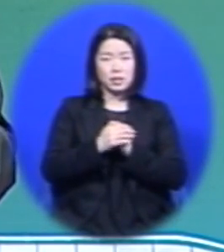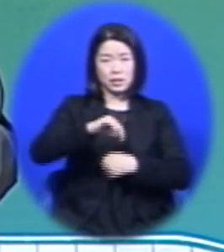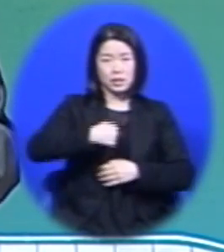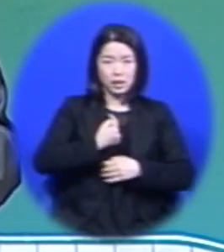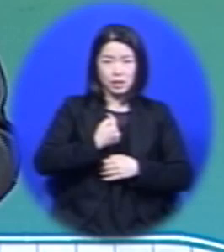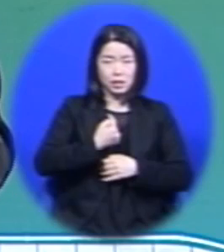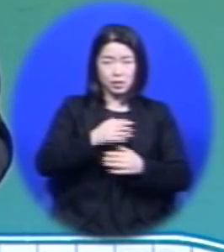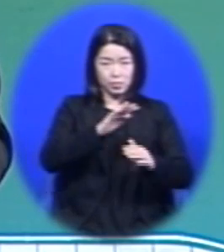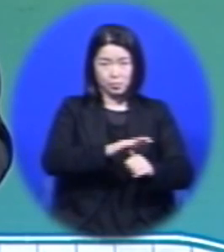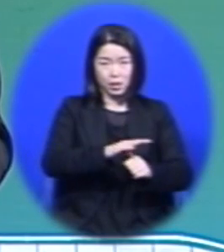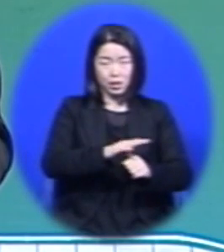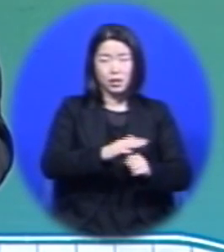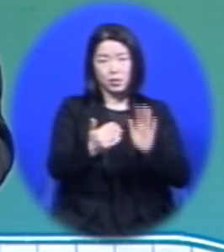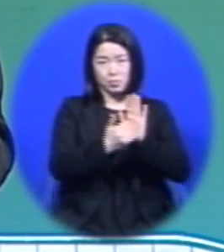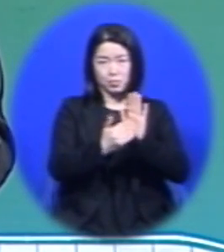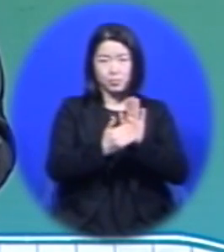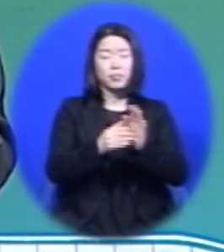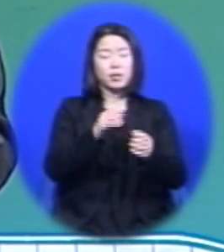자기를 억누를 정도까지.